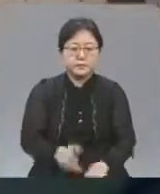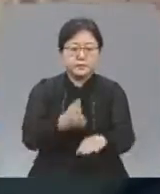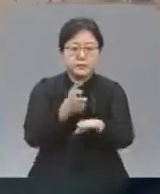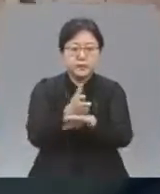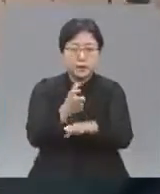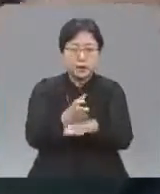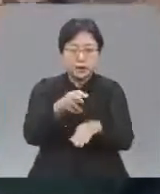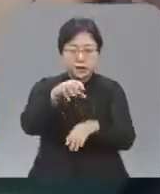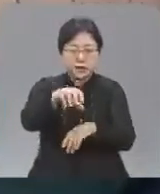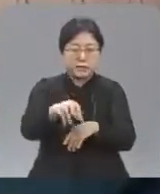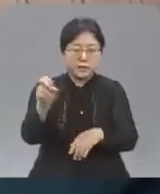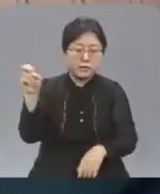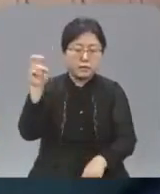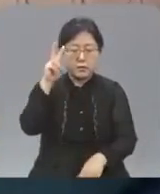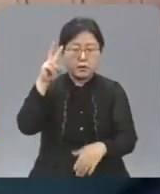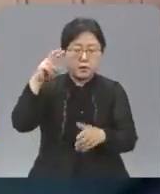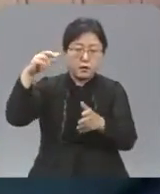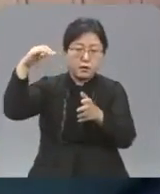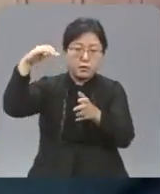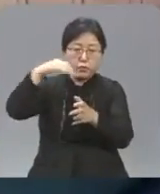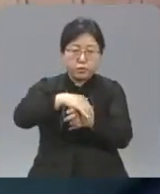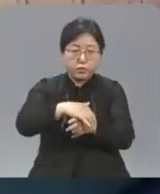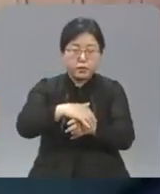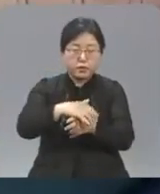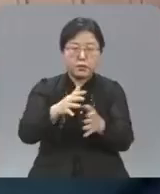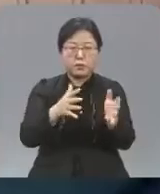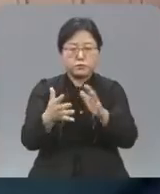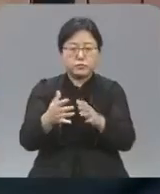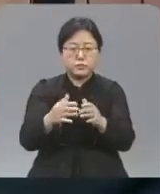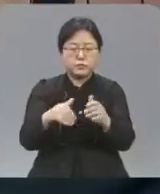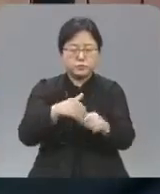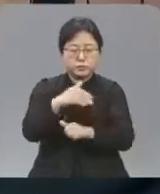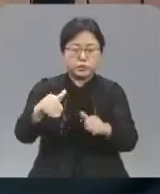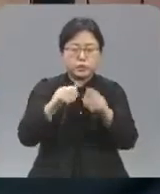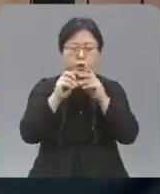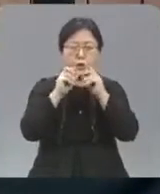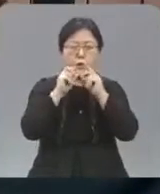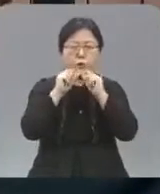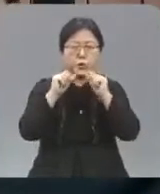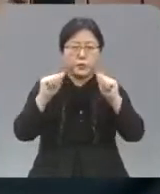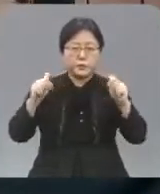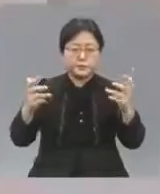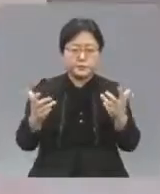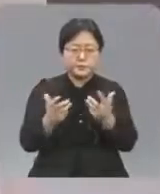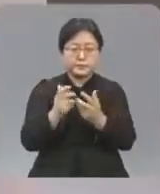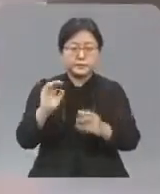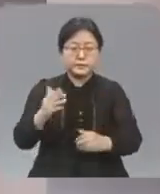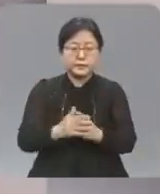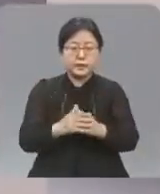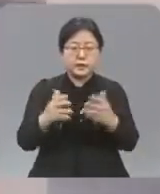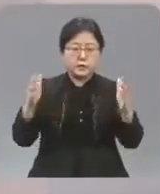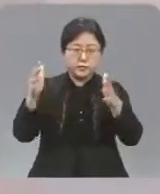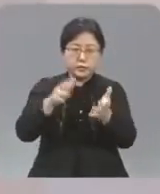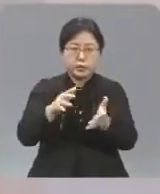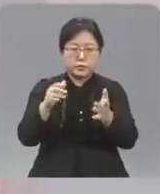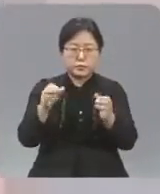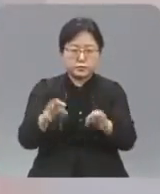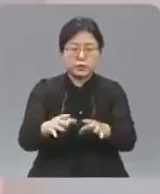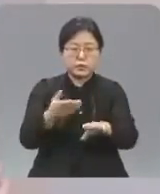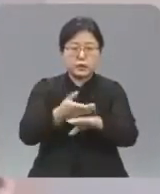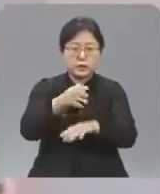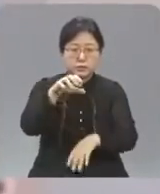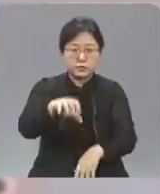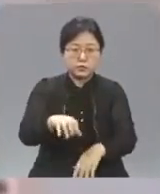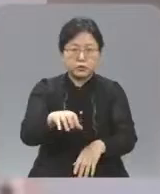달리는 차량 앞으로 순식간에 무너져 내리는 건물. 일대가 흙먼지에 뒤덮입니다. 붕괴 순간 다른